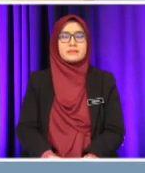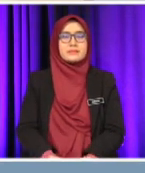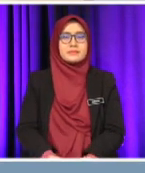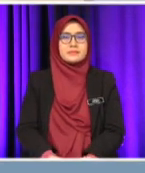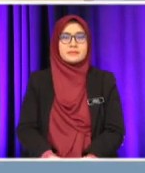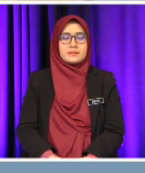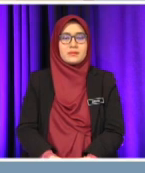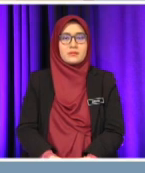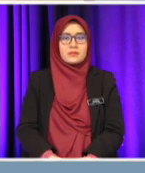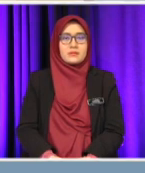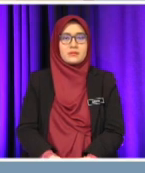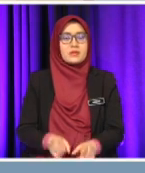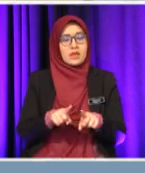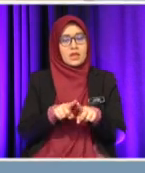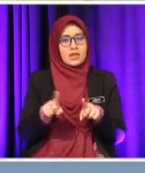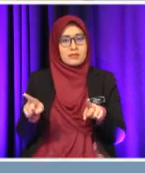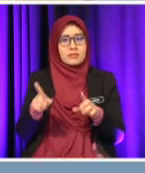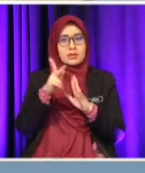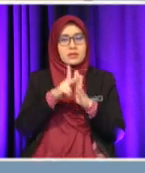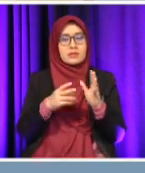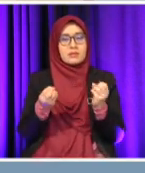tapi kebanyakannya